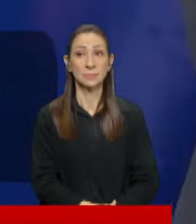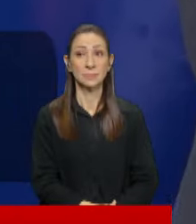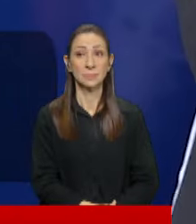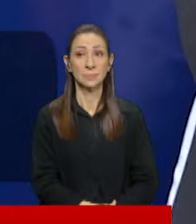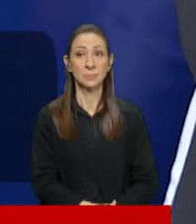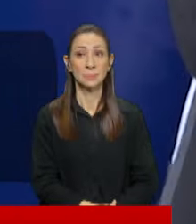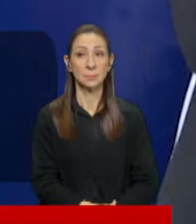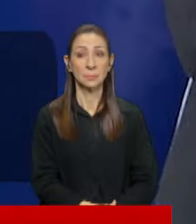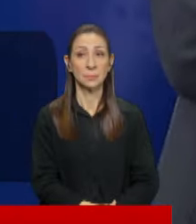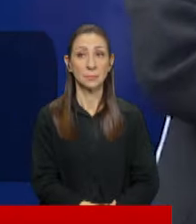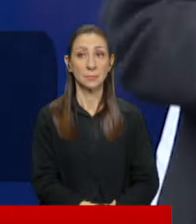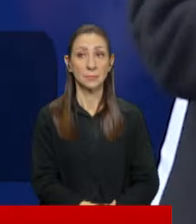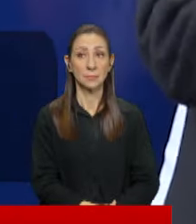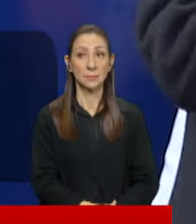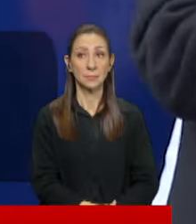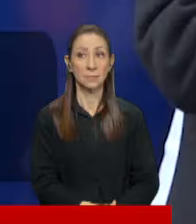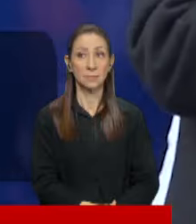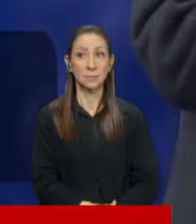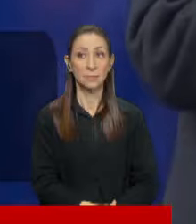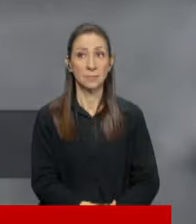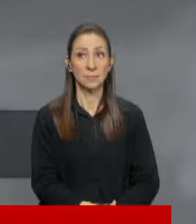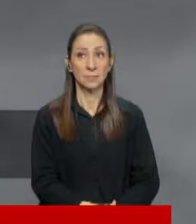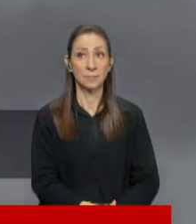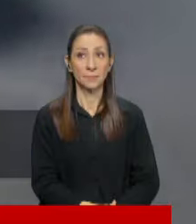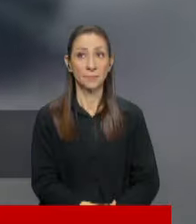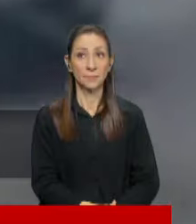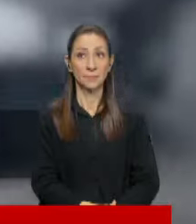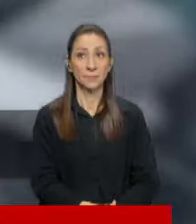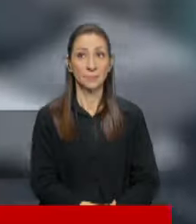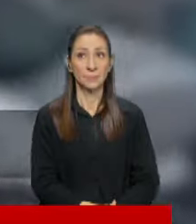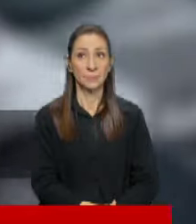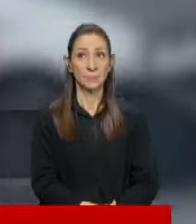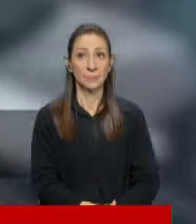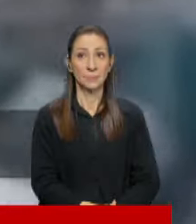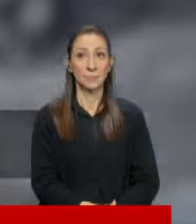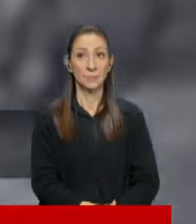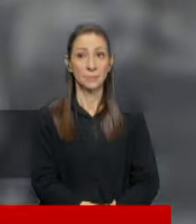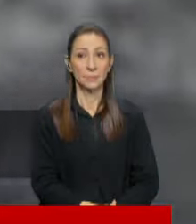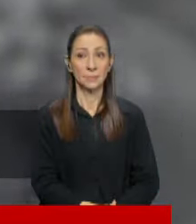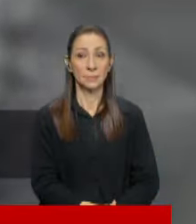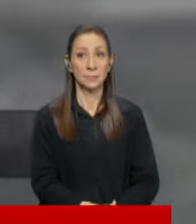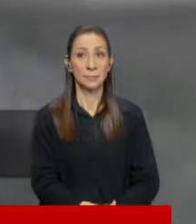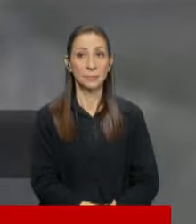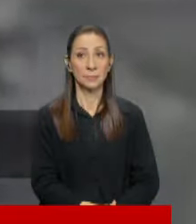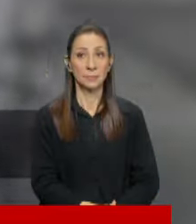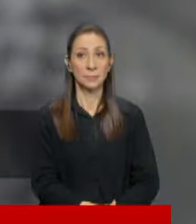Ya ne koruması? Bir hak var bizde. Hadi hadi. Allah geldi.